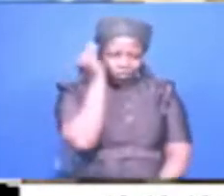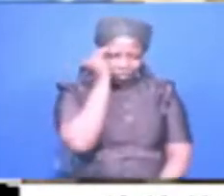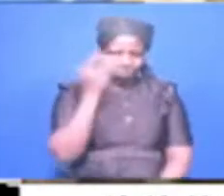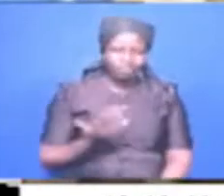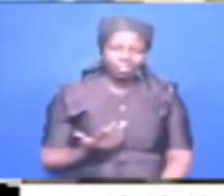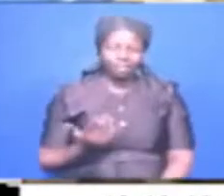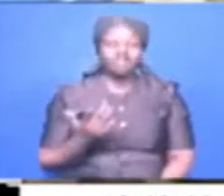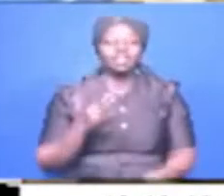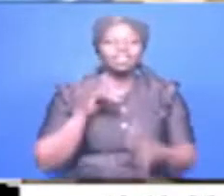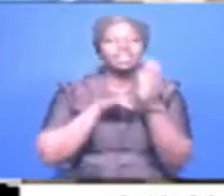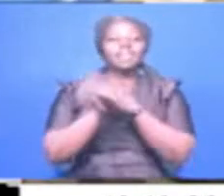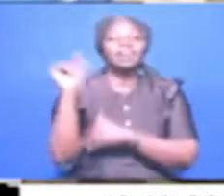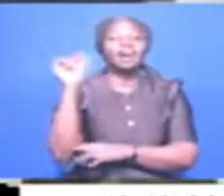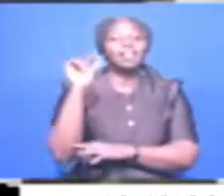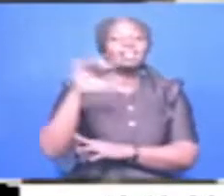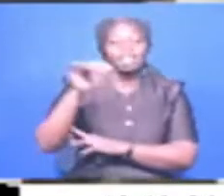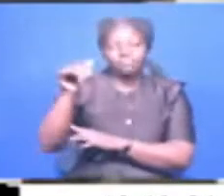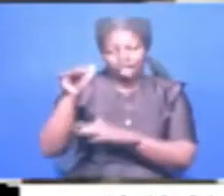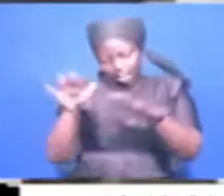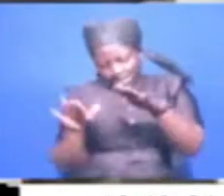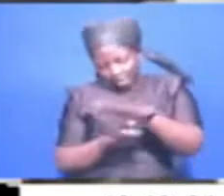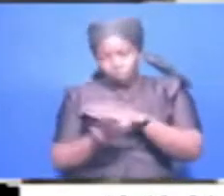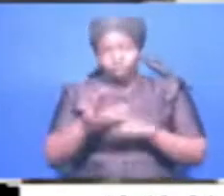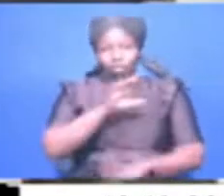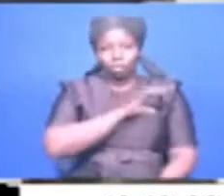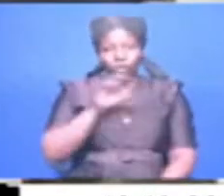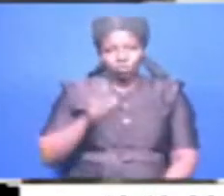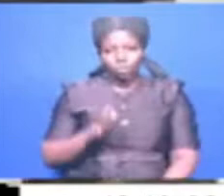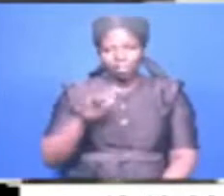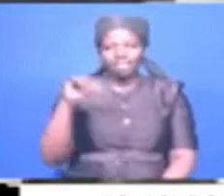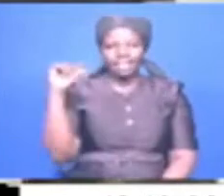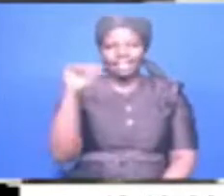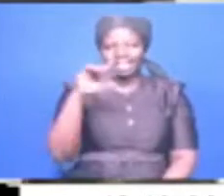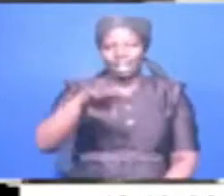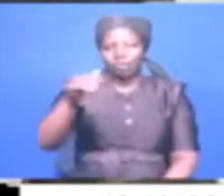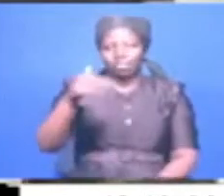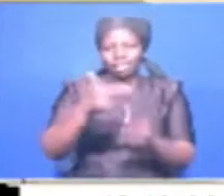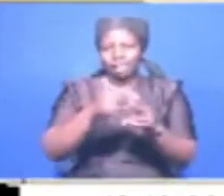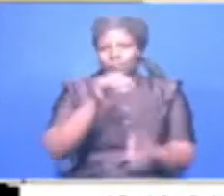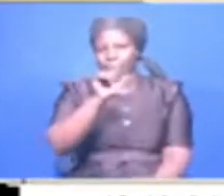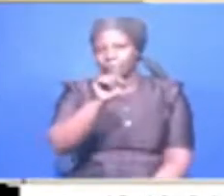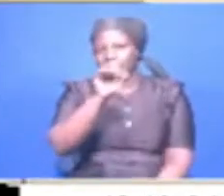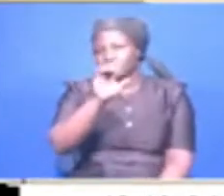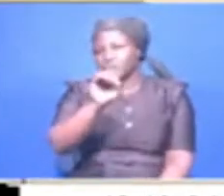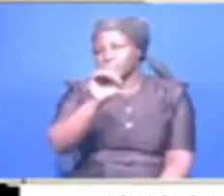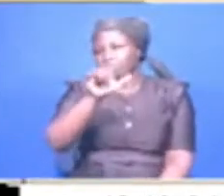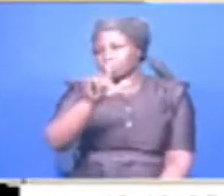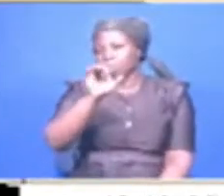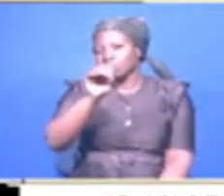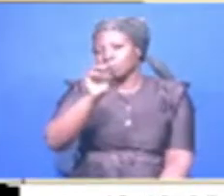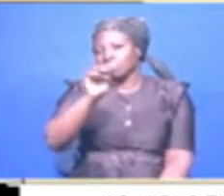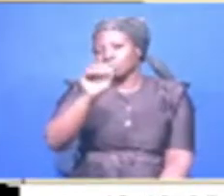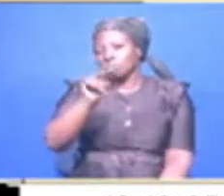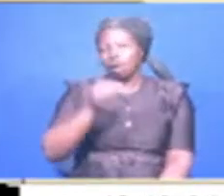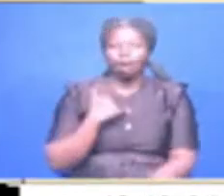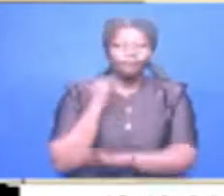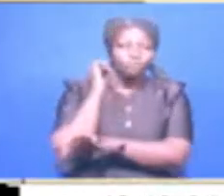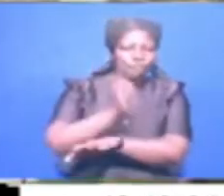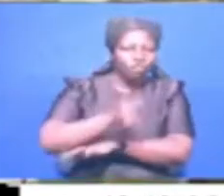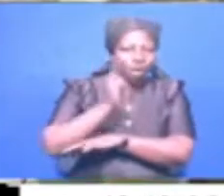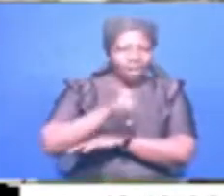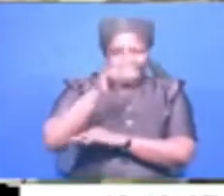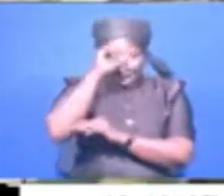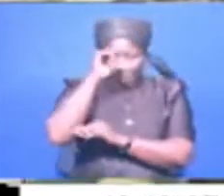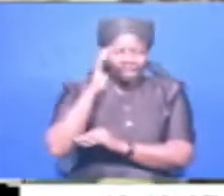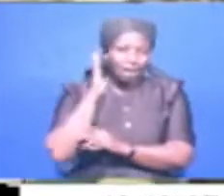Akiongea mjini Garissa, naibu kamishna wa kaunti ndogo ya Garissa Mjini Solomon Komen alionya kuwa serikali itawanyima msaada wa